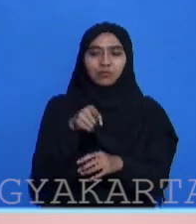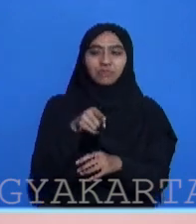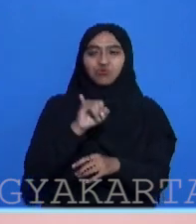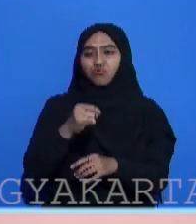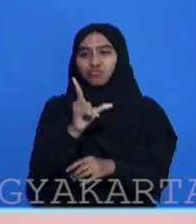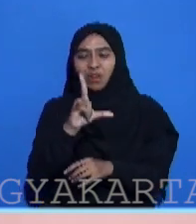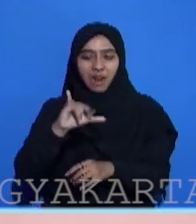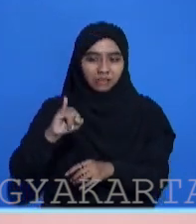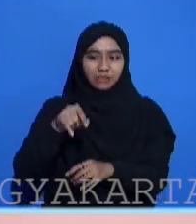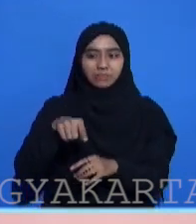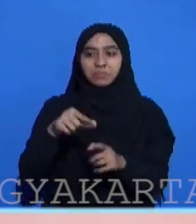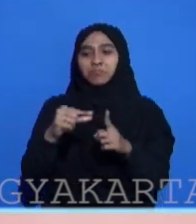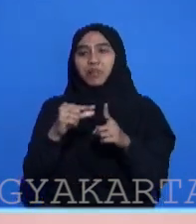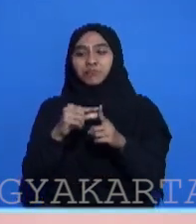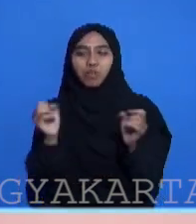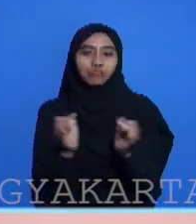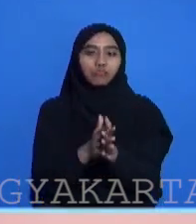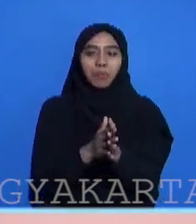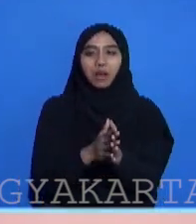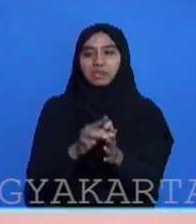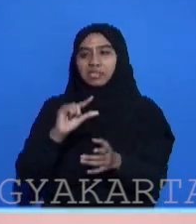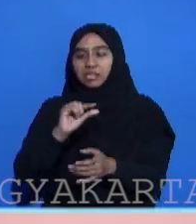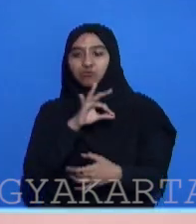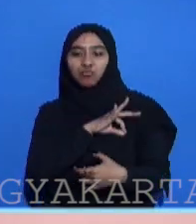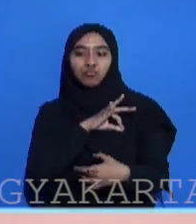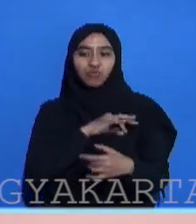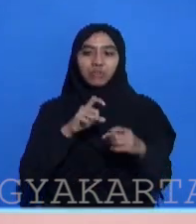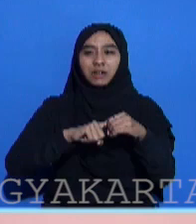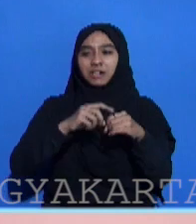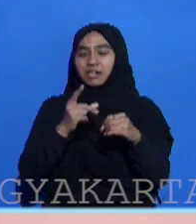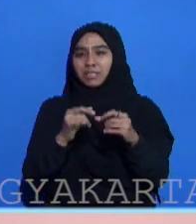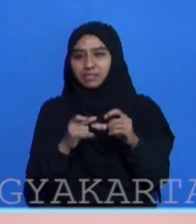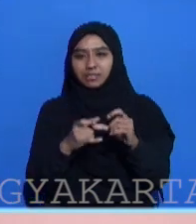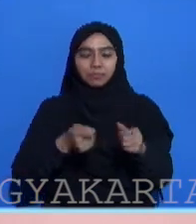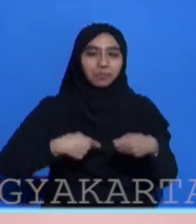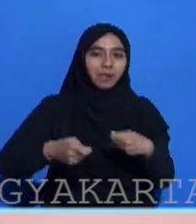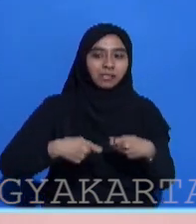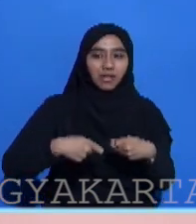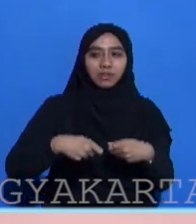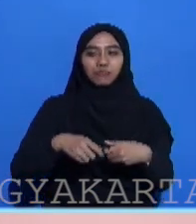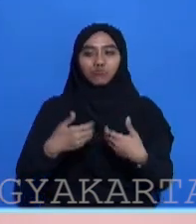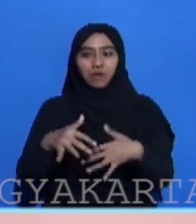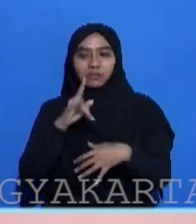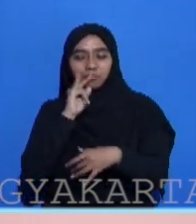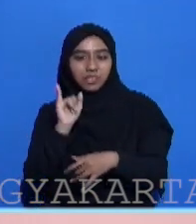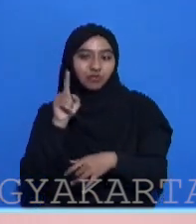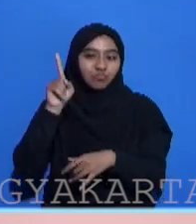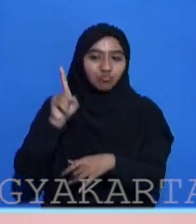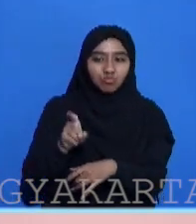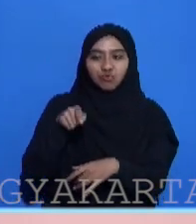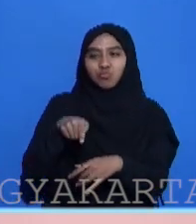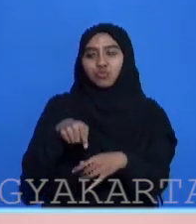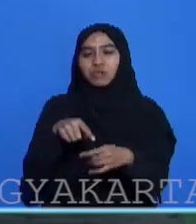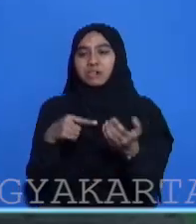selain besaran pajak cukup kecil, mereka menilai pemanfaatan QRIS untuk transaksi pembayaran sudah menjadi sebuah kebutuhan era digital.